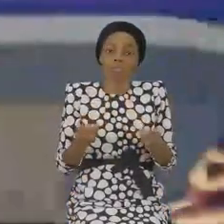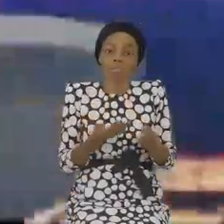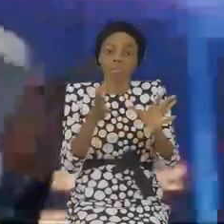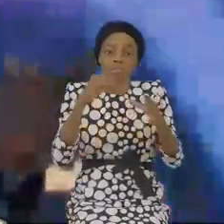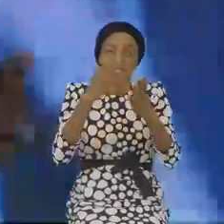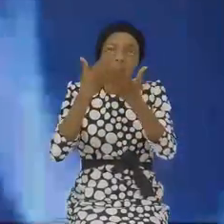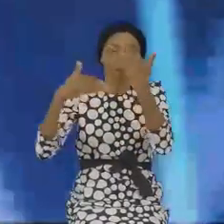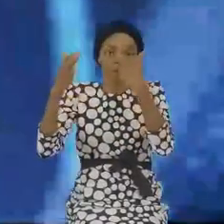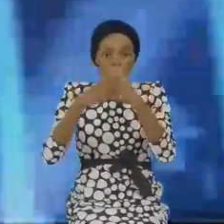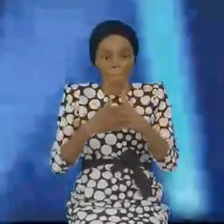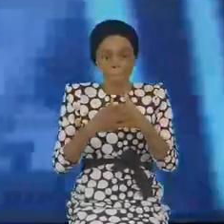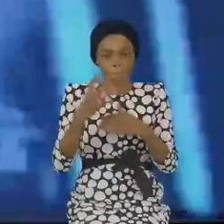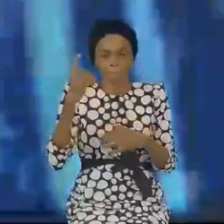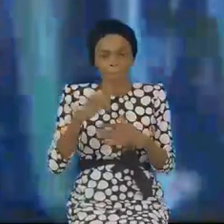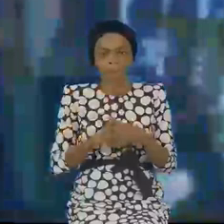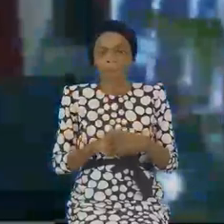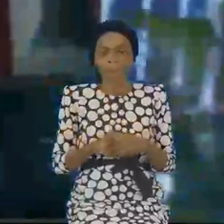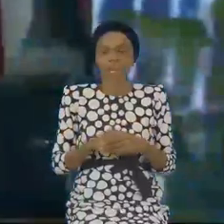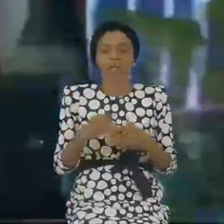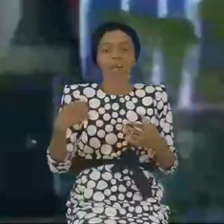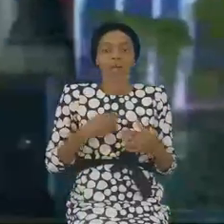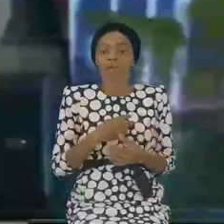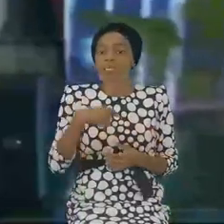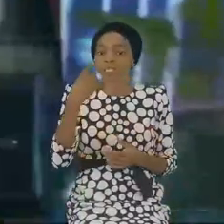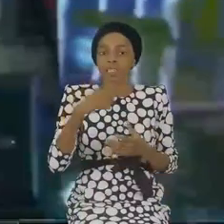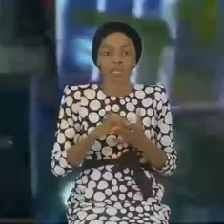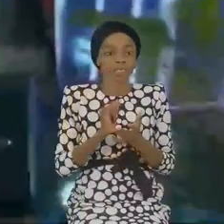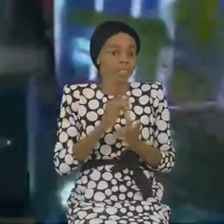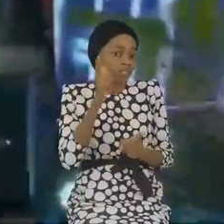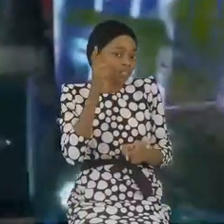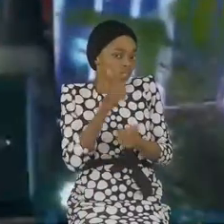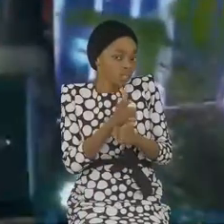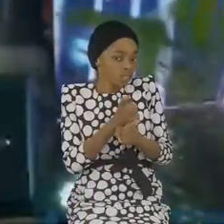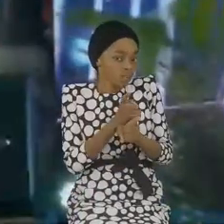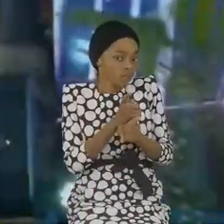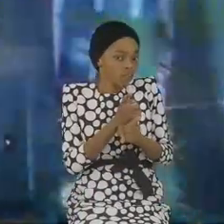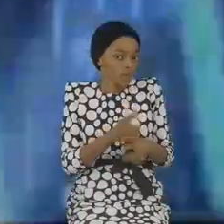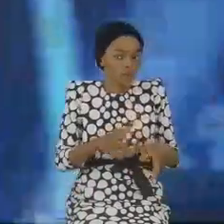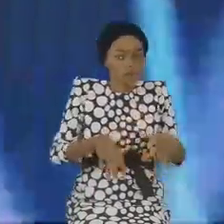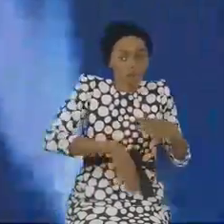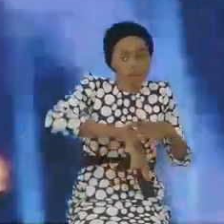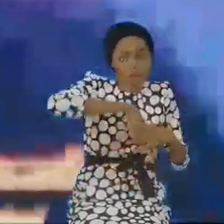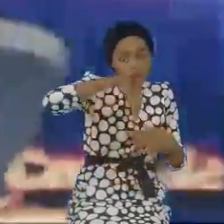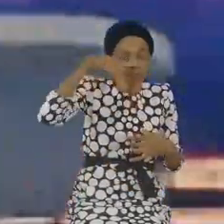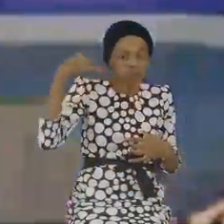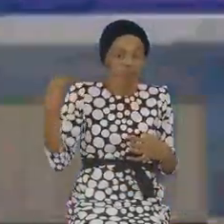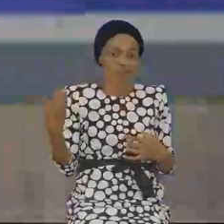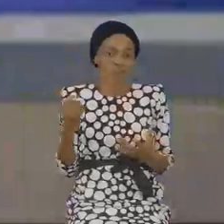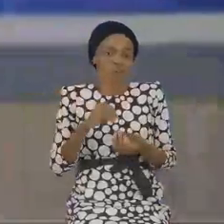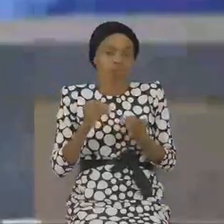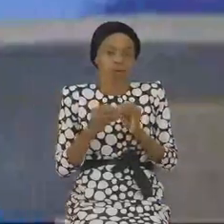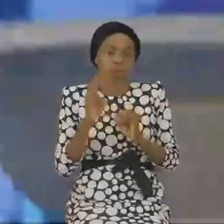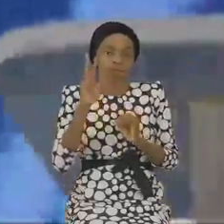disons premièrement la justification hors d'eux. Deuxièmement, la sanctification. Il nous